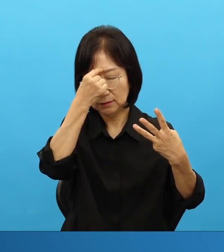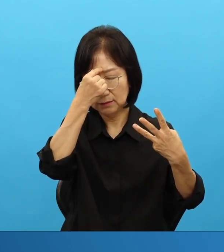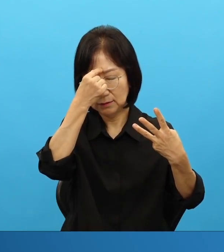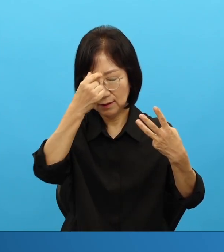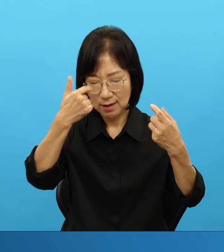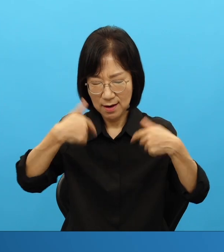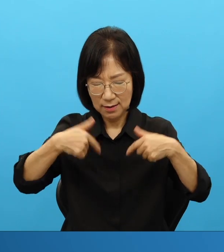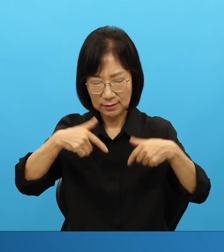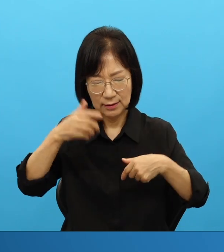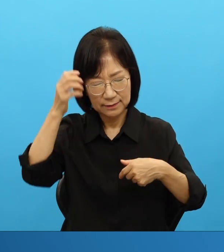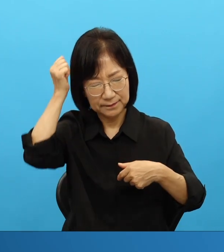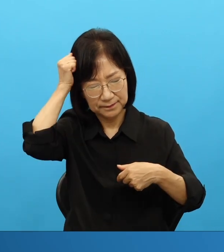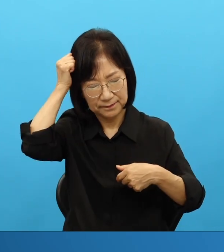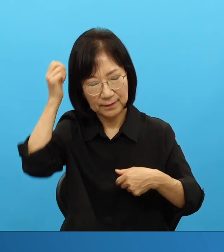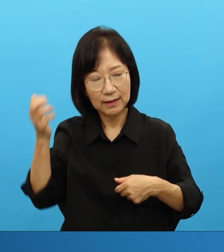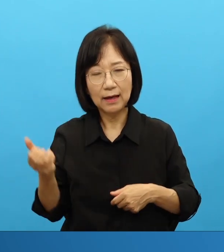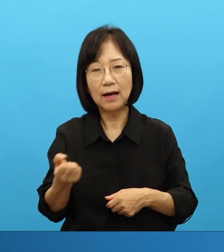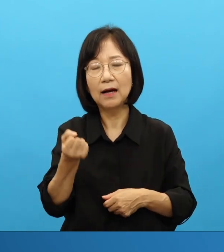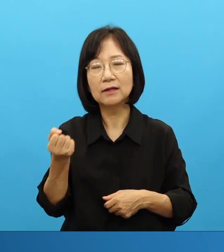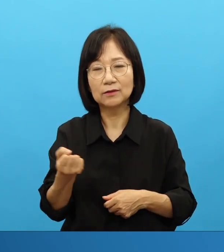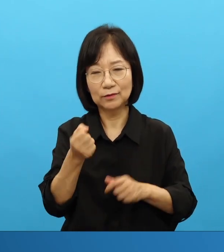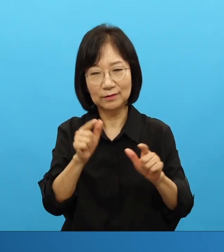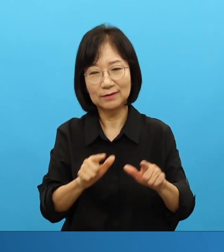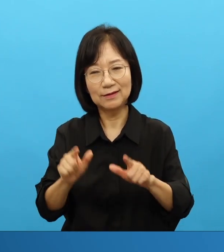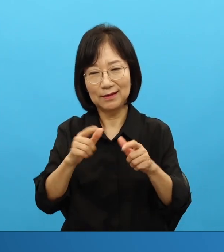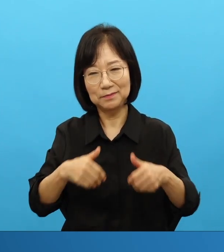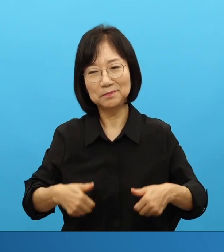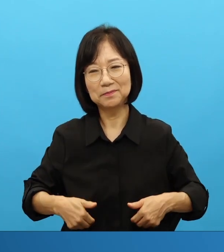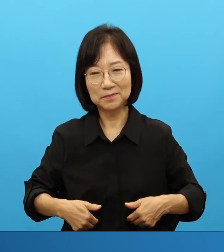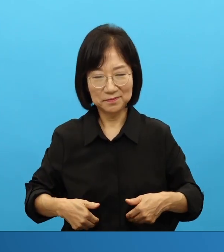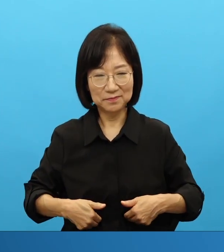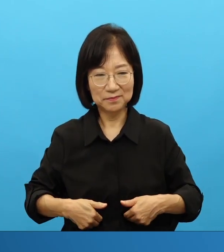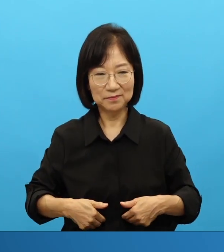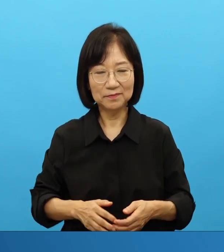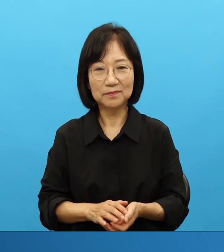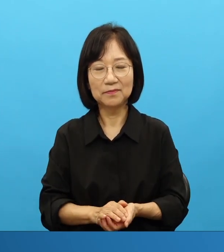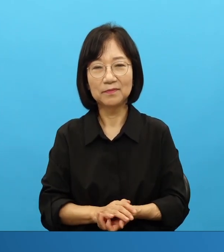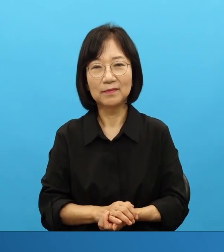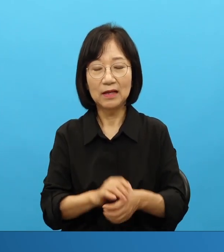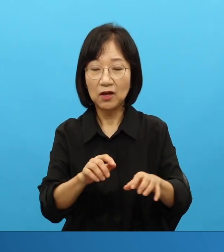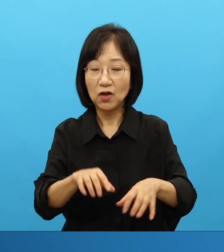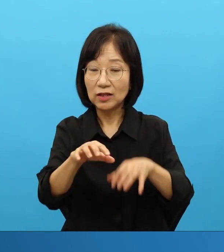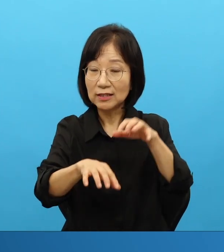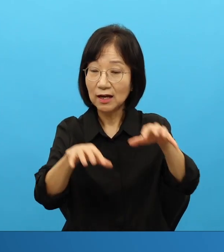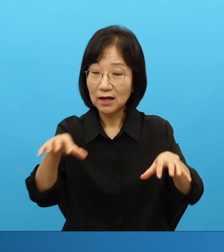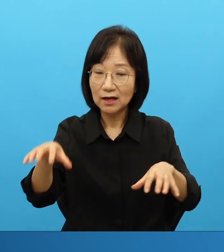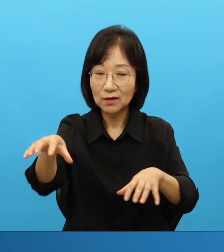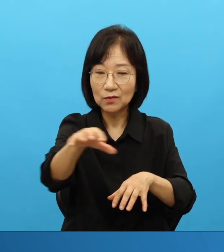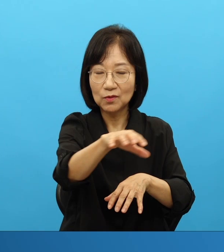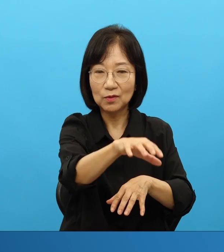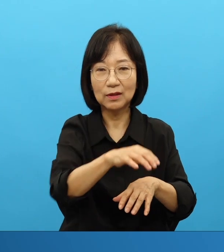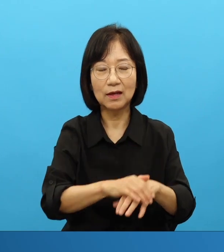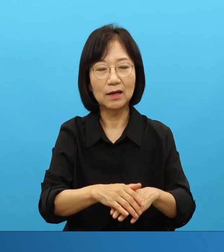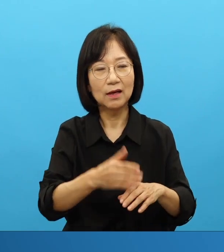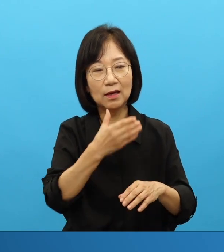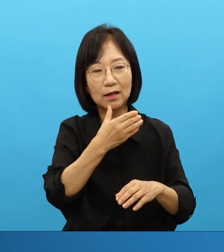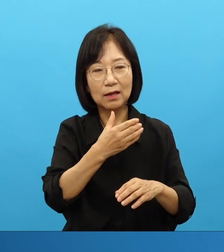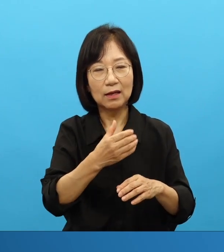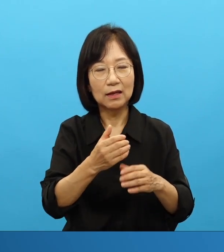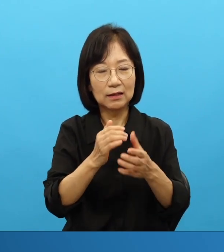you. 군데군데 이제 이정표가 서는 겁니다. And in each and every place, you begin to see God's guidepost.